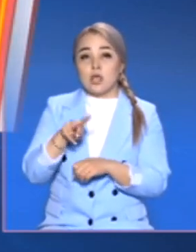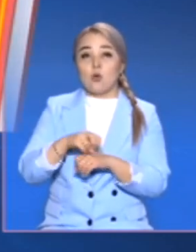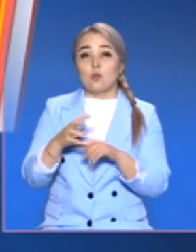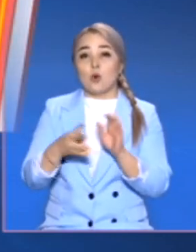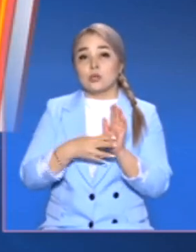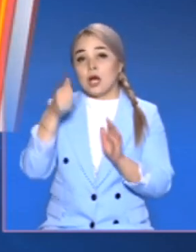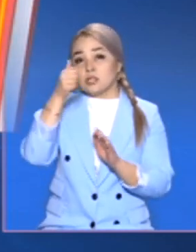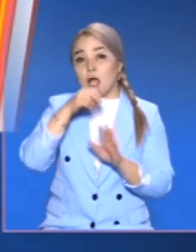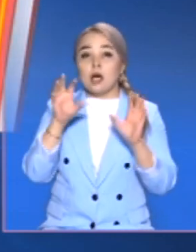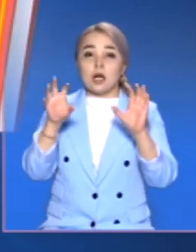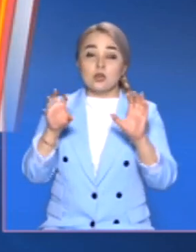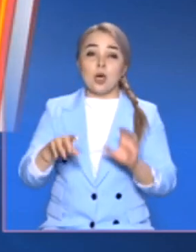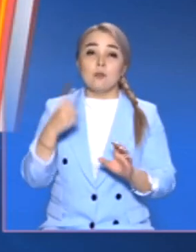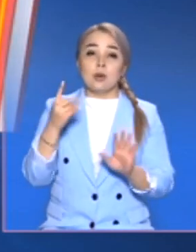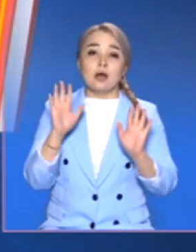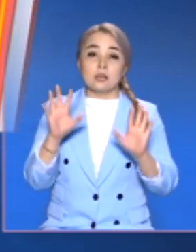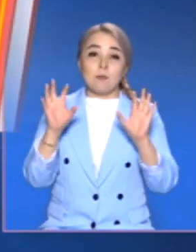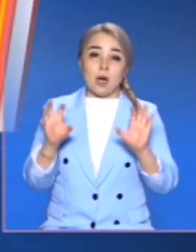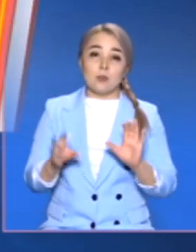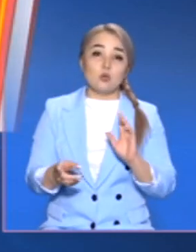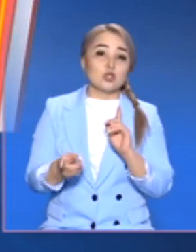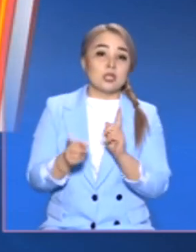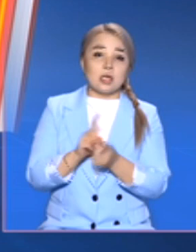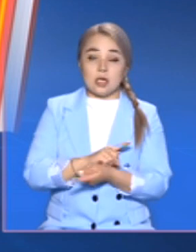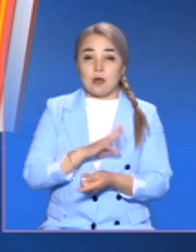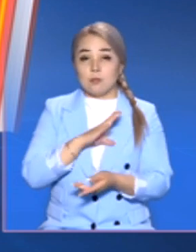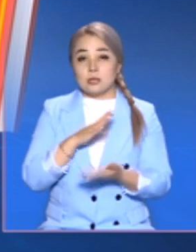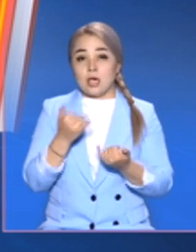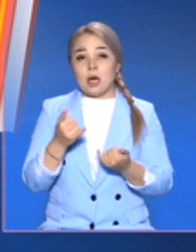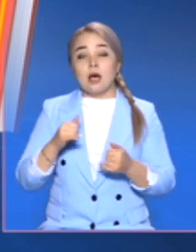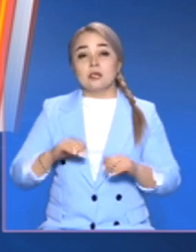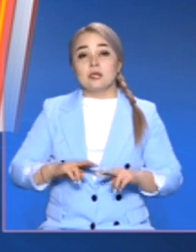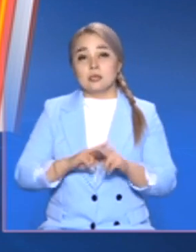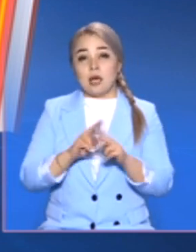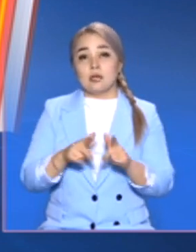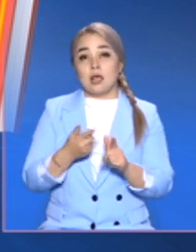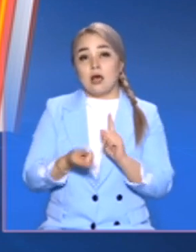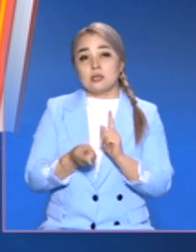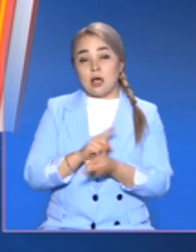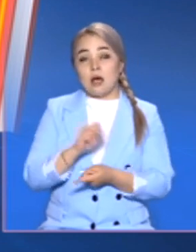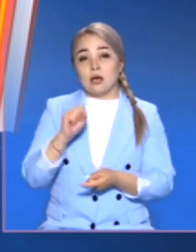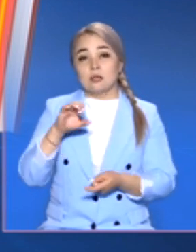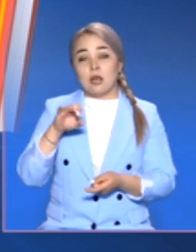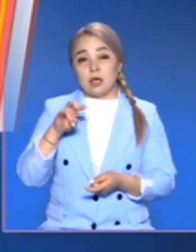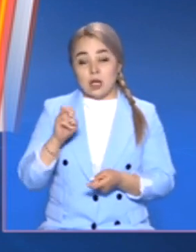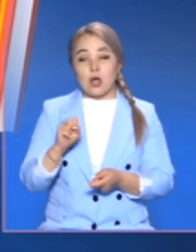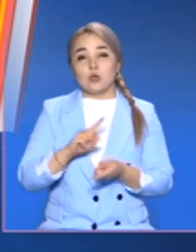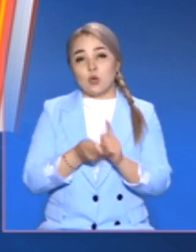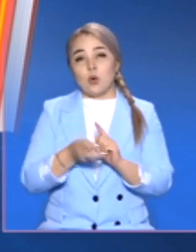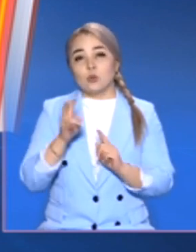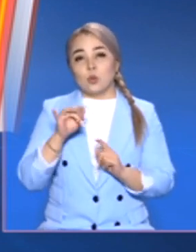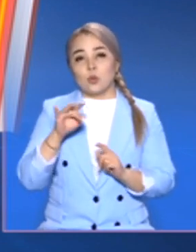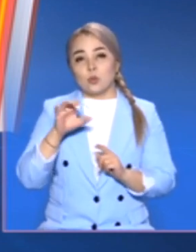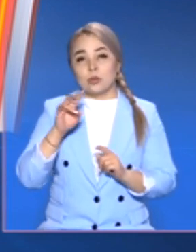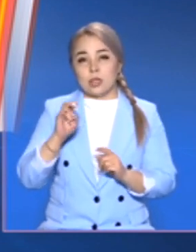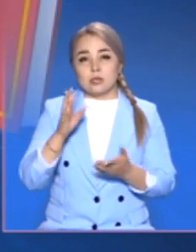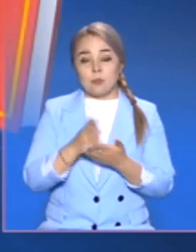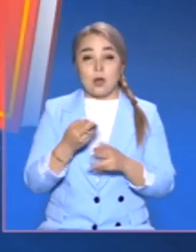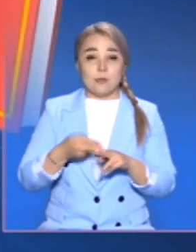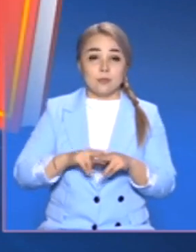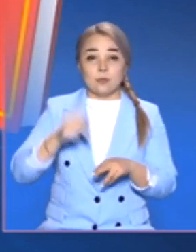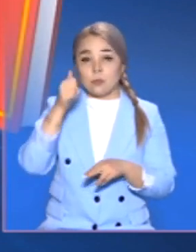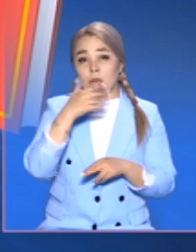жылы конституцияның бір ғана бабы өзгеріске ұшырады. Елорда атауы Астана Нұрсұлтанға өзгертілді. Ал